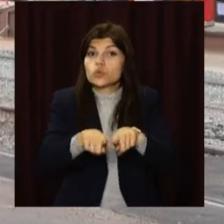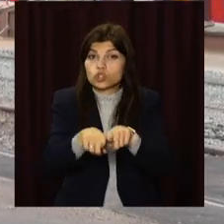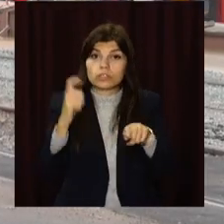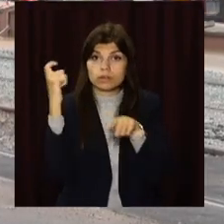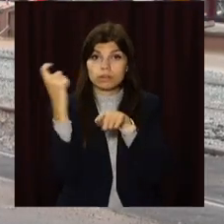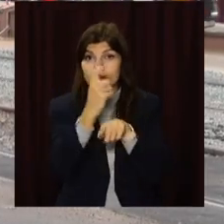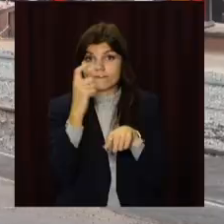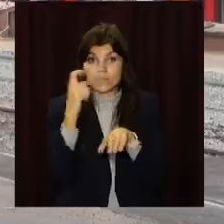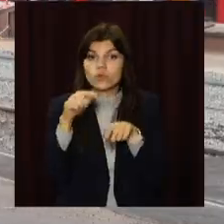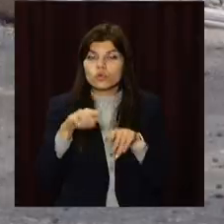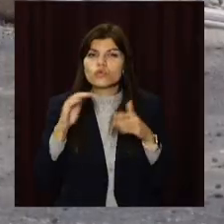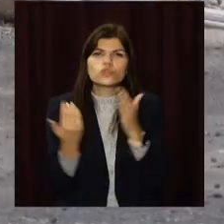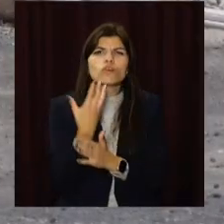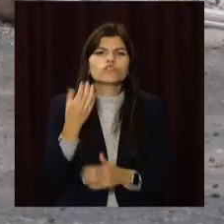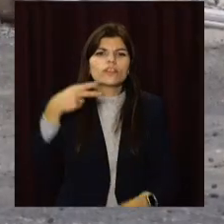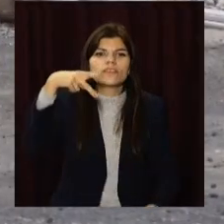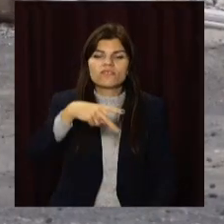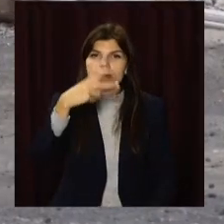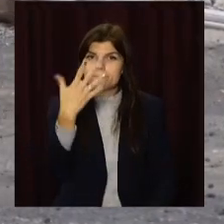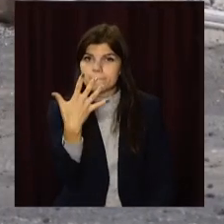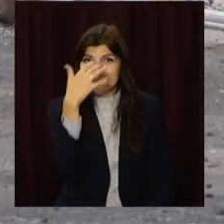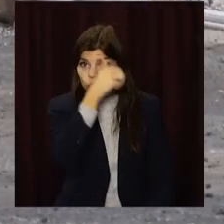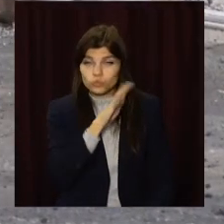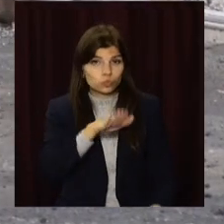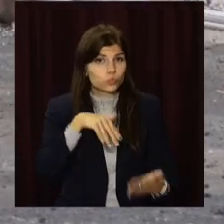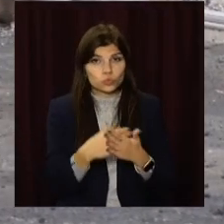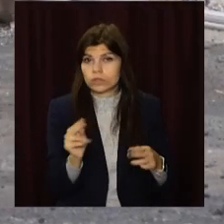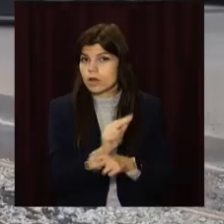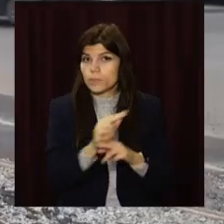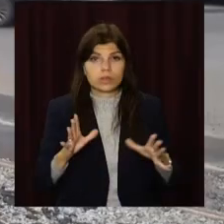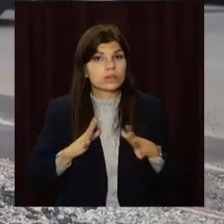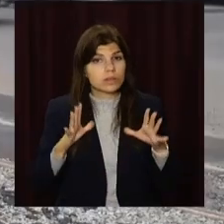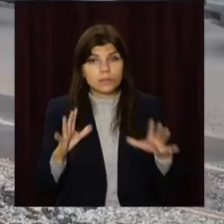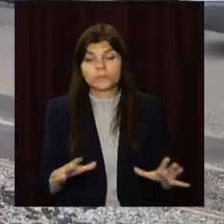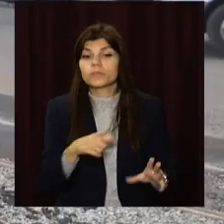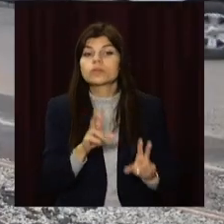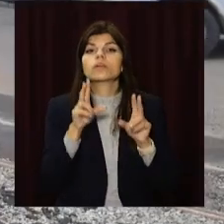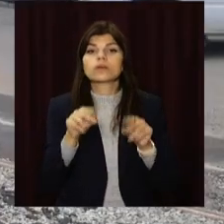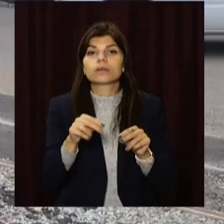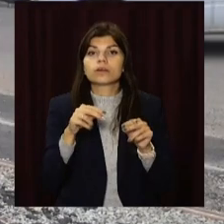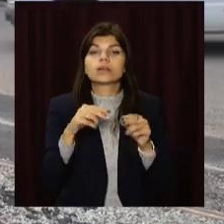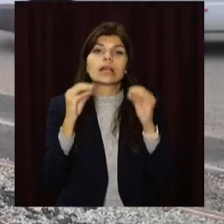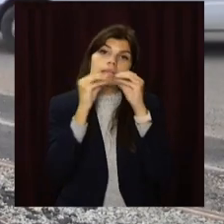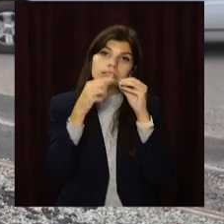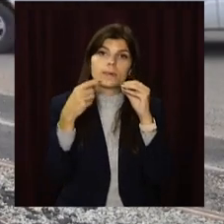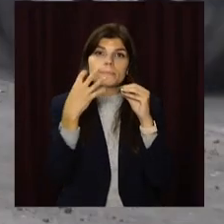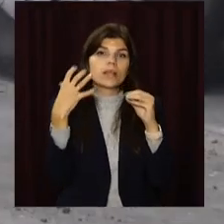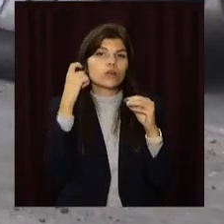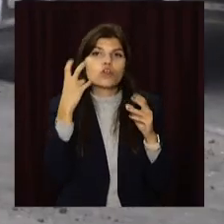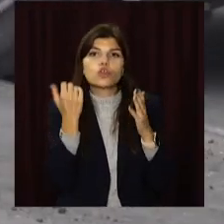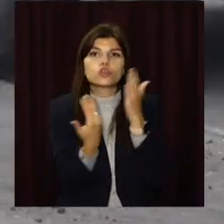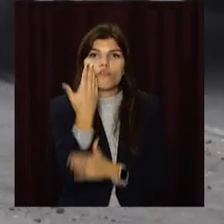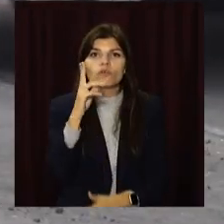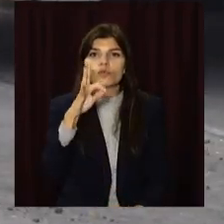колії. Їх тут оновлювали ще у 2005-му, і відтоді ніяких ремонтів. Гарантія на нові колії – 10-15 років.